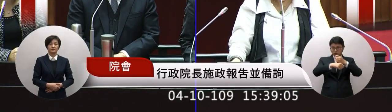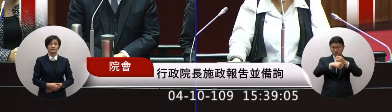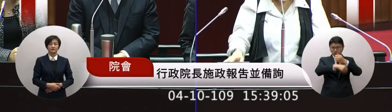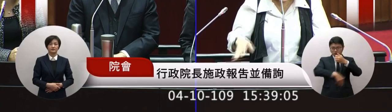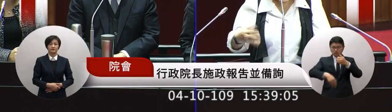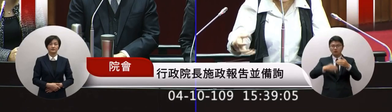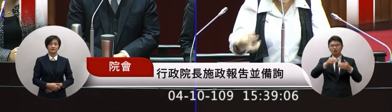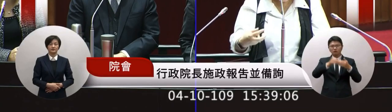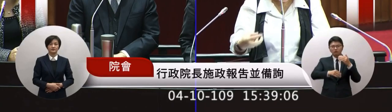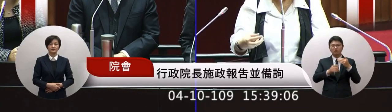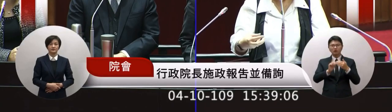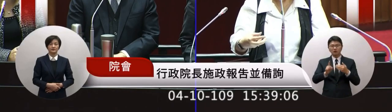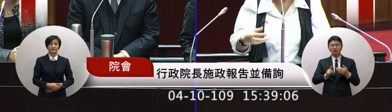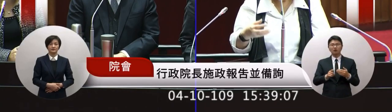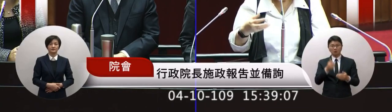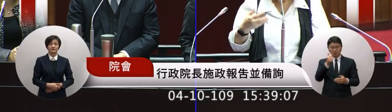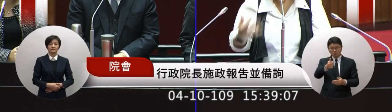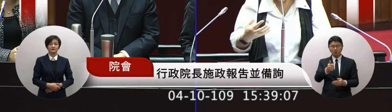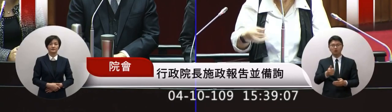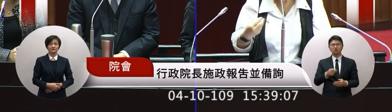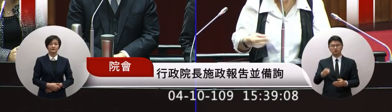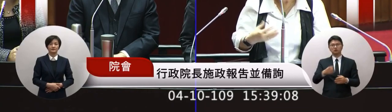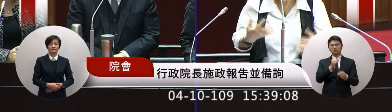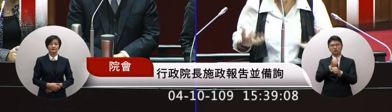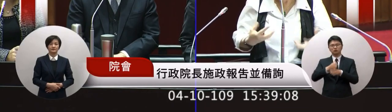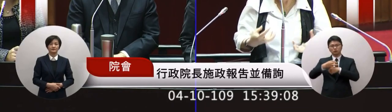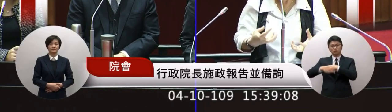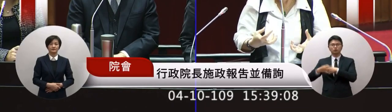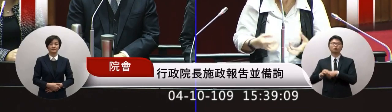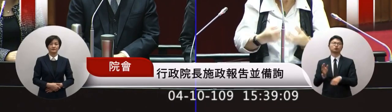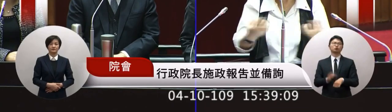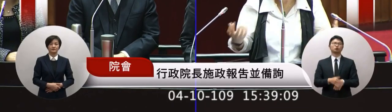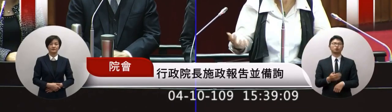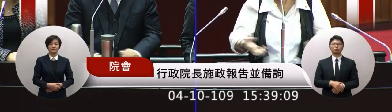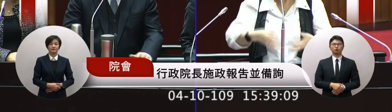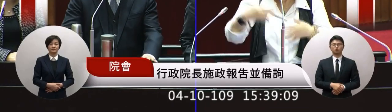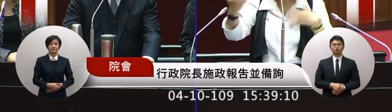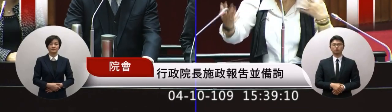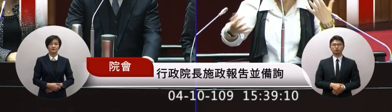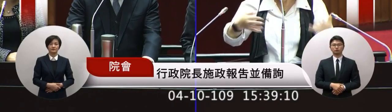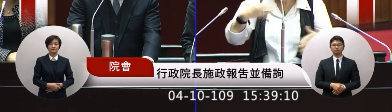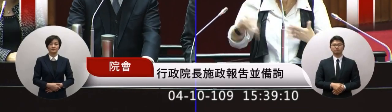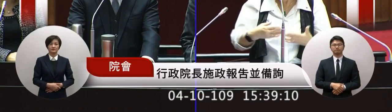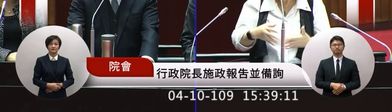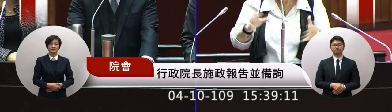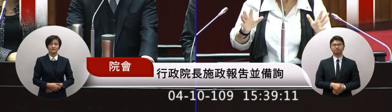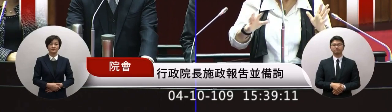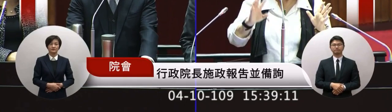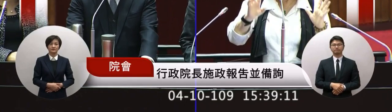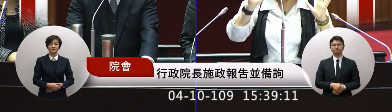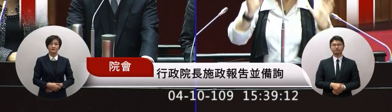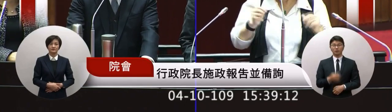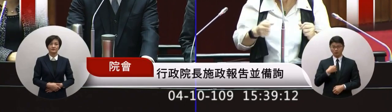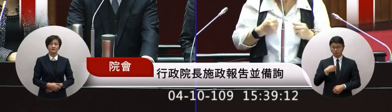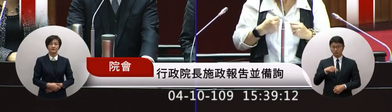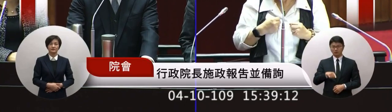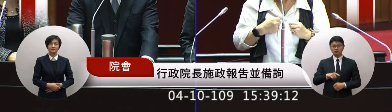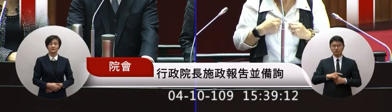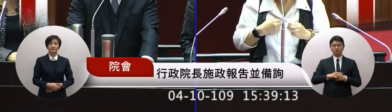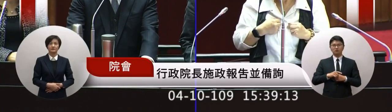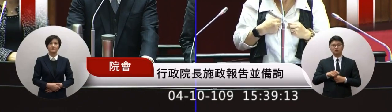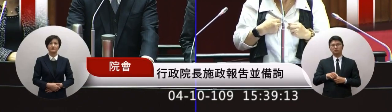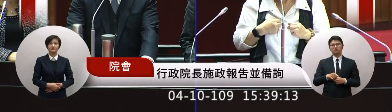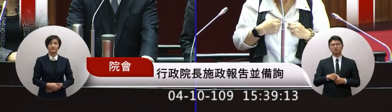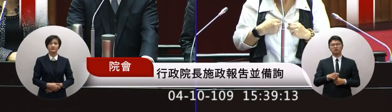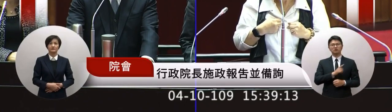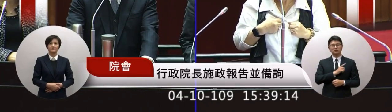恼。我不知道院长是不是同意我这样的说法，就是说我们应该适度的，这不要再抱残